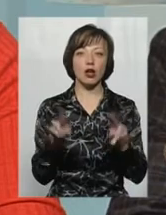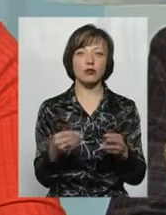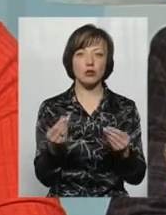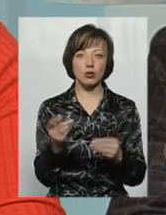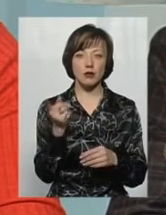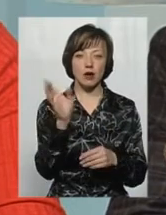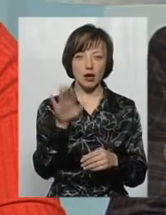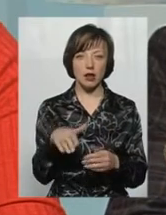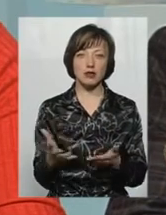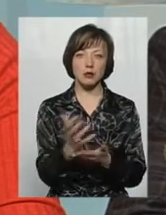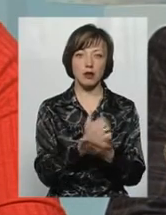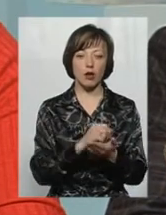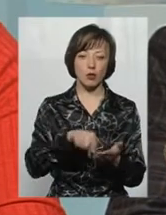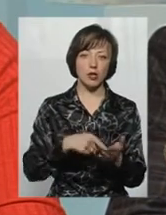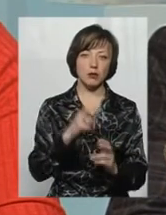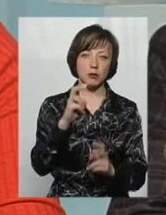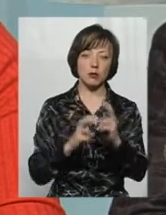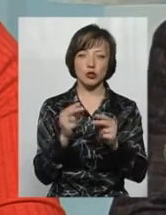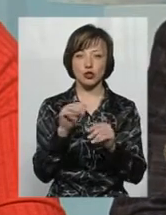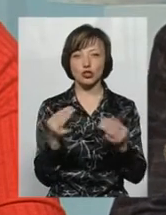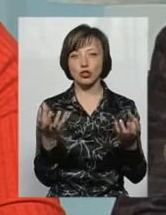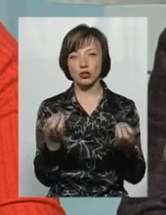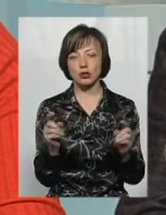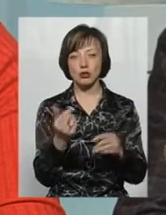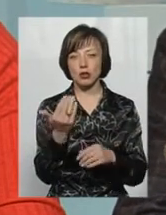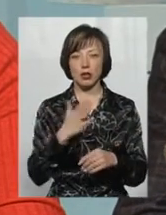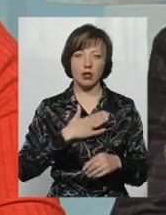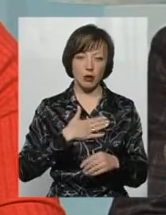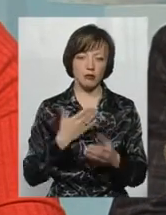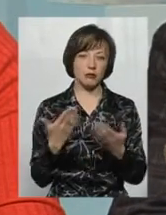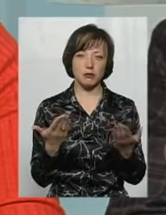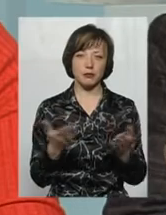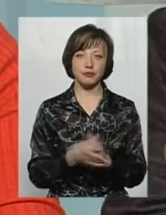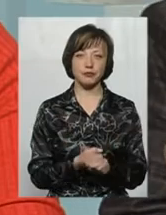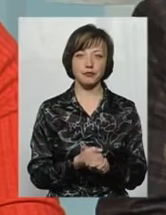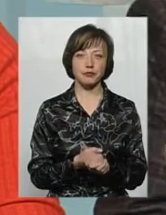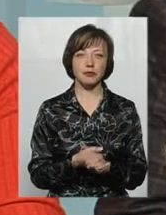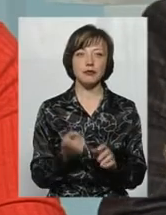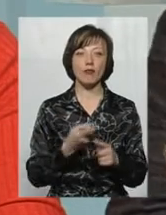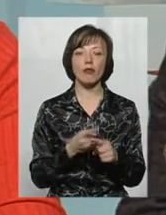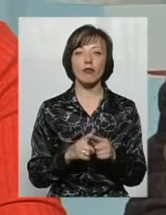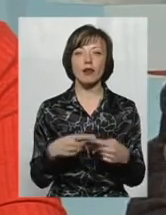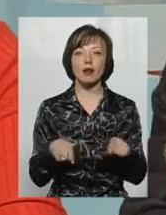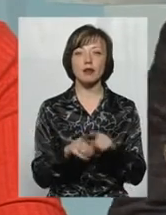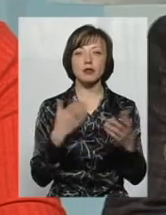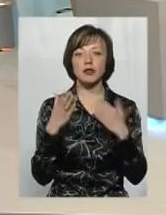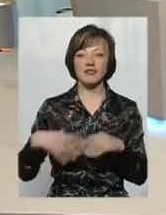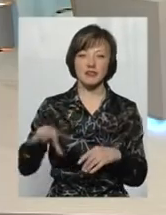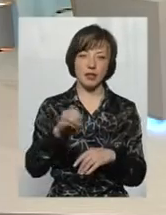збирає чи якесь комунальне підприємство, чи ще, тобто їхні, а нам платили це. Тобто це вже це такий підхід, як у всій